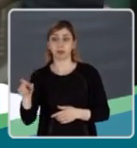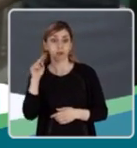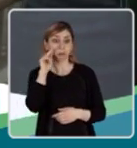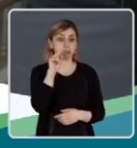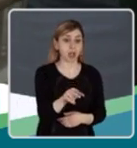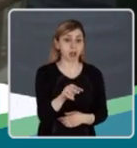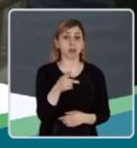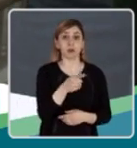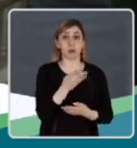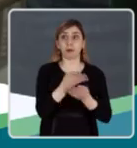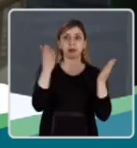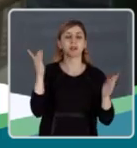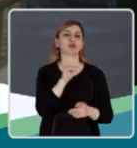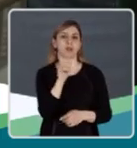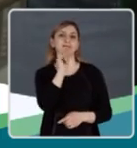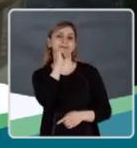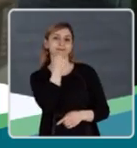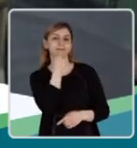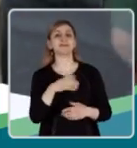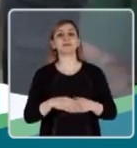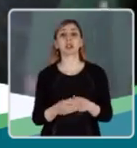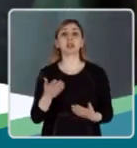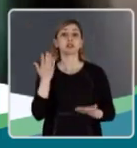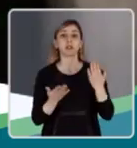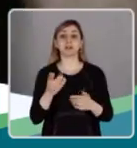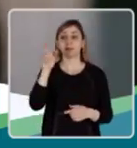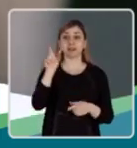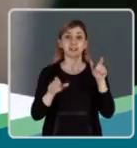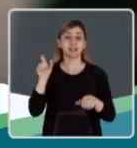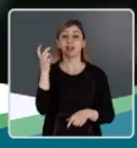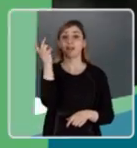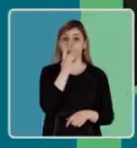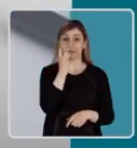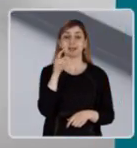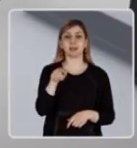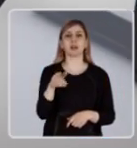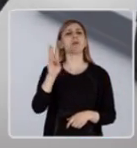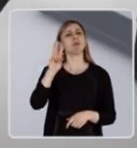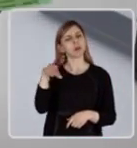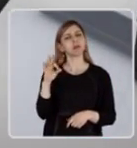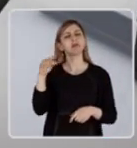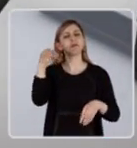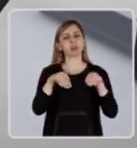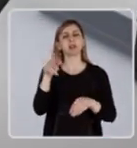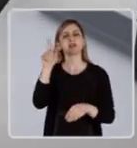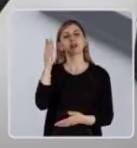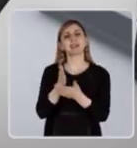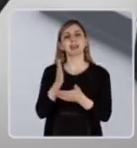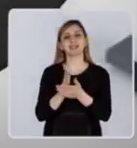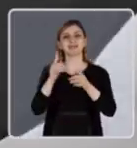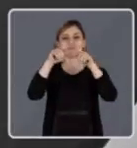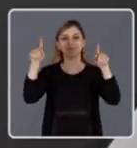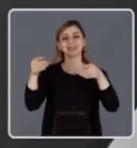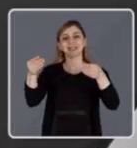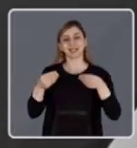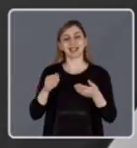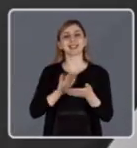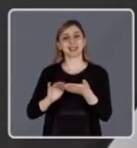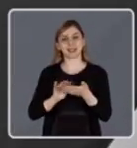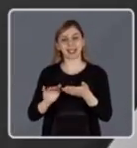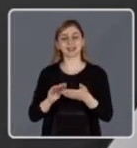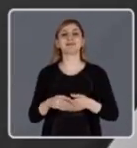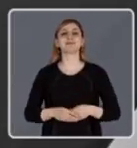do të ndikojë në vendimin tuaj dhe nuk do të bëjë publike votën tuaj. Pavarësisht mungesës së shikimit, ju mund të lexoni fletën e votimit dhe